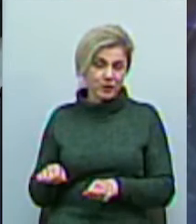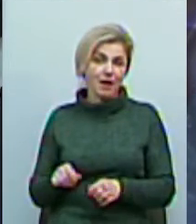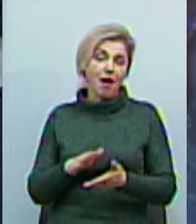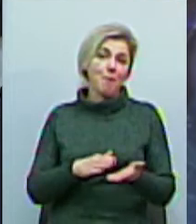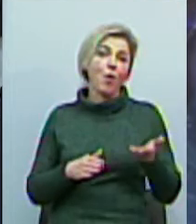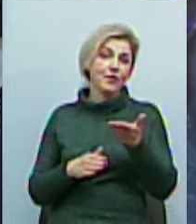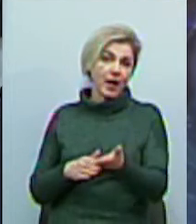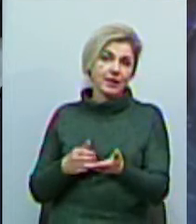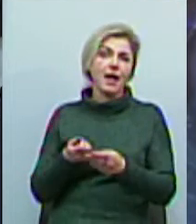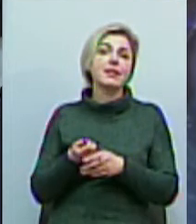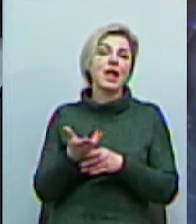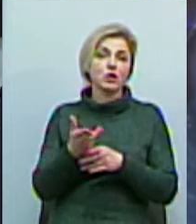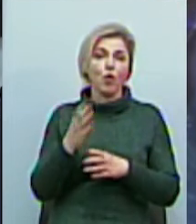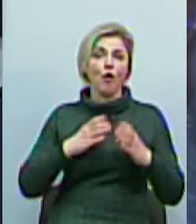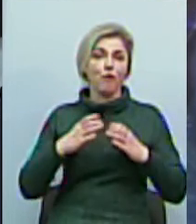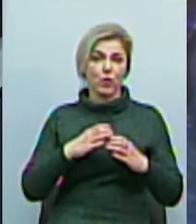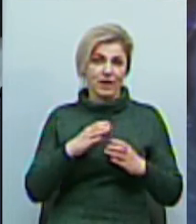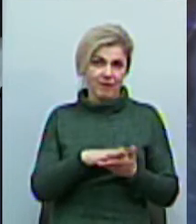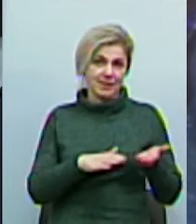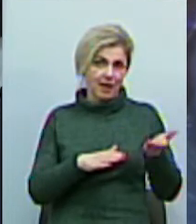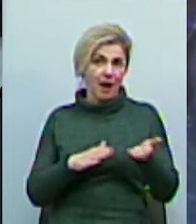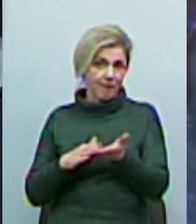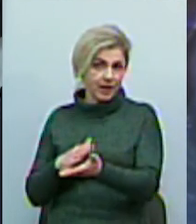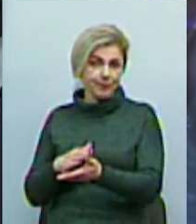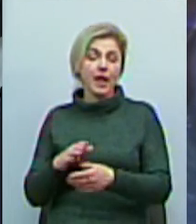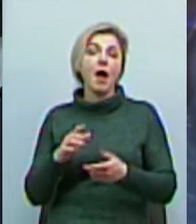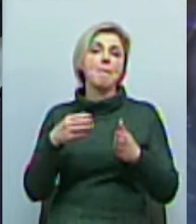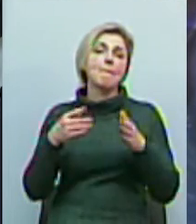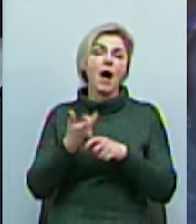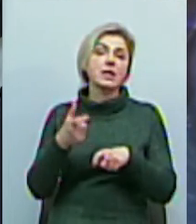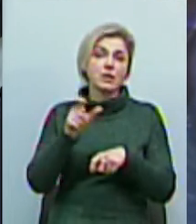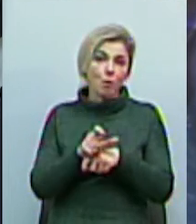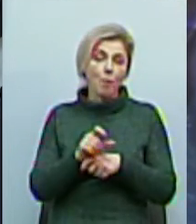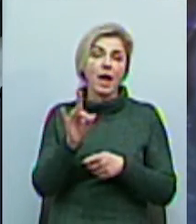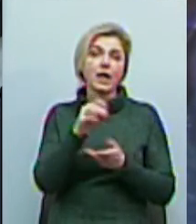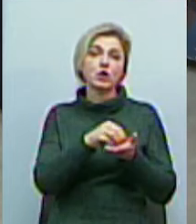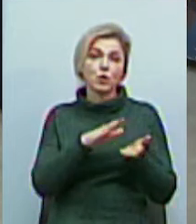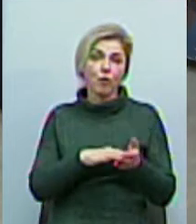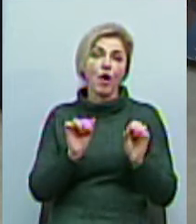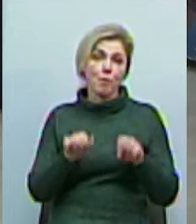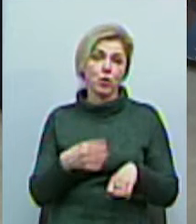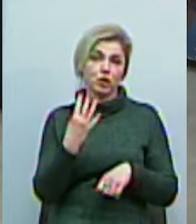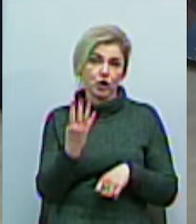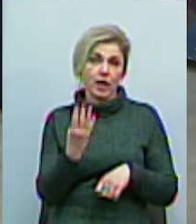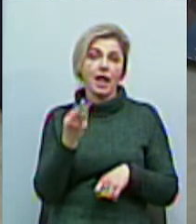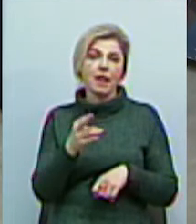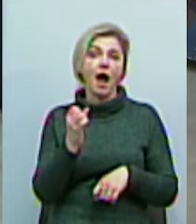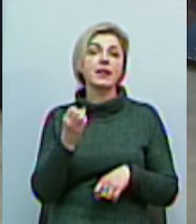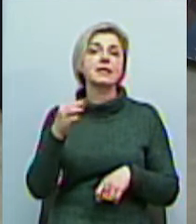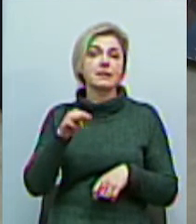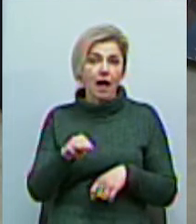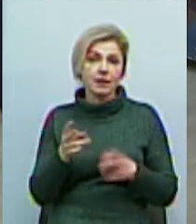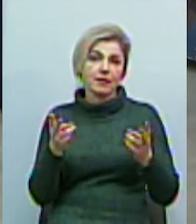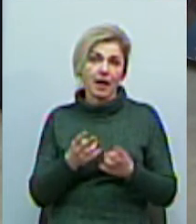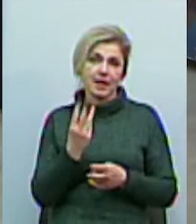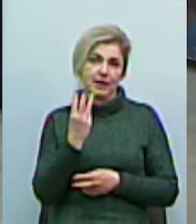подати в декілька вузів заяви. Максимум можна зареєструвати чотири. Для атестату потрібно три